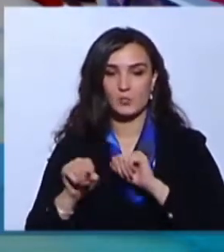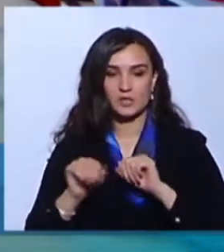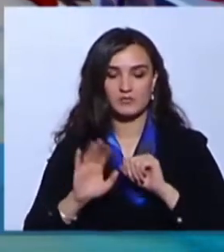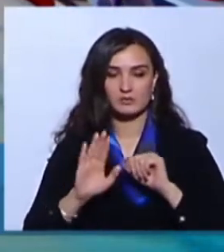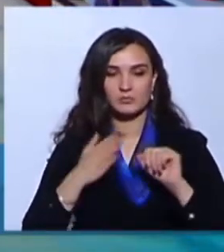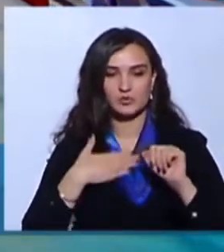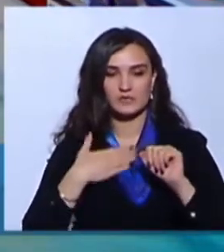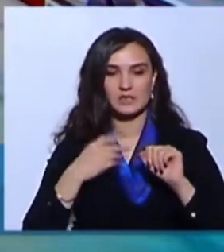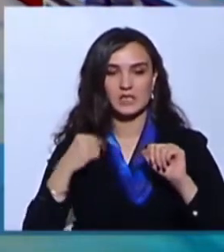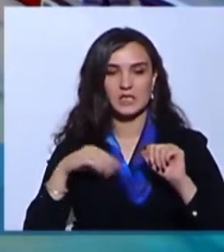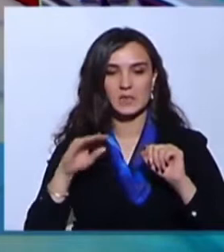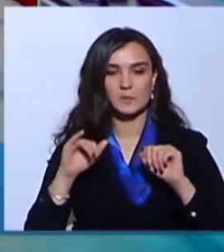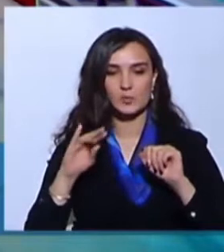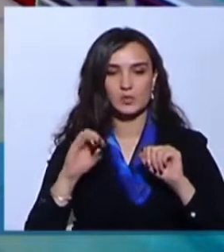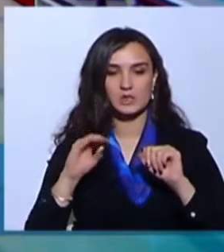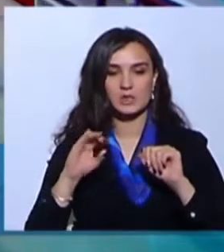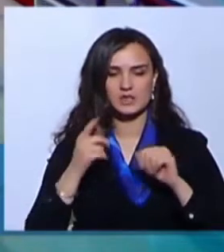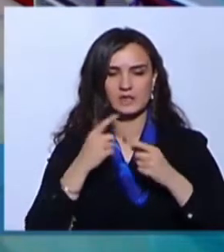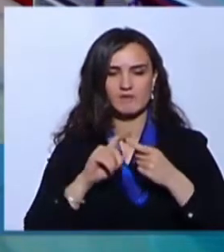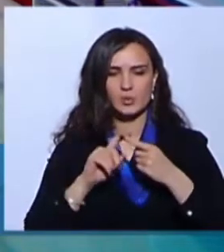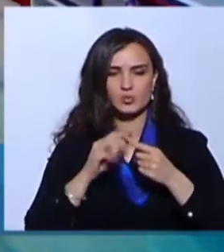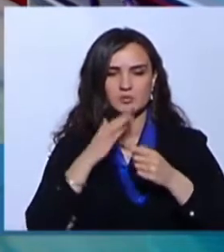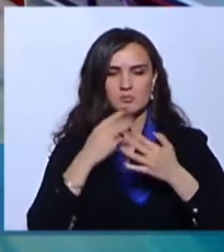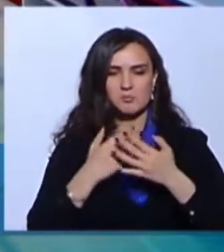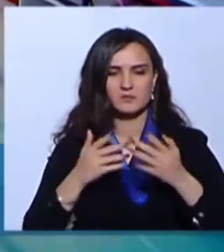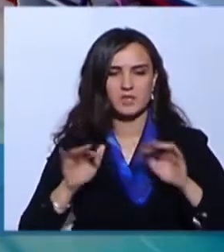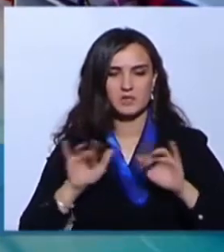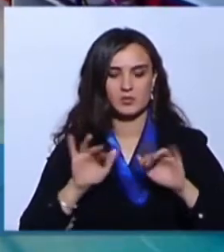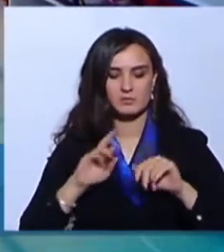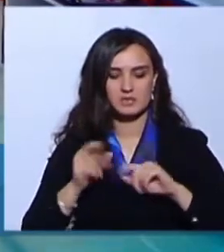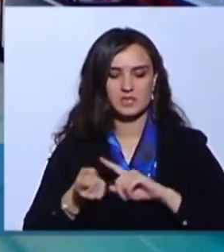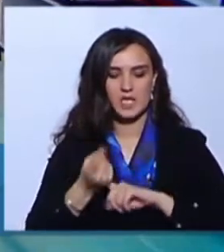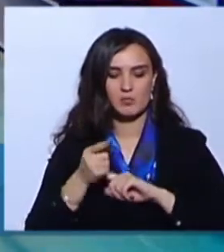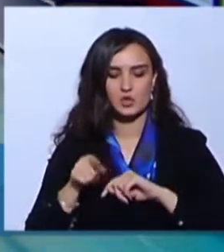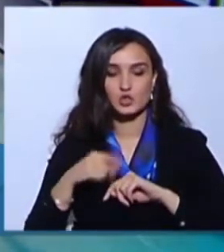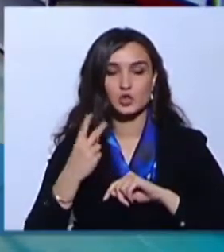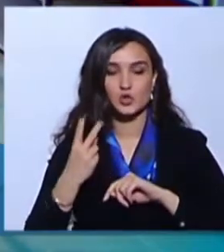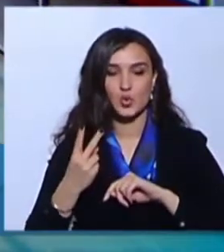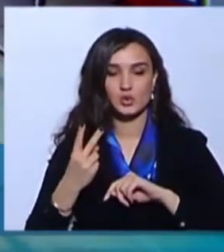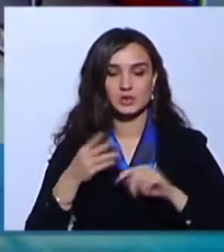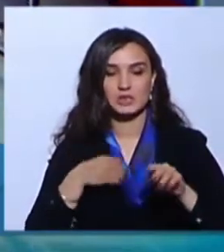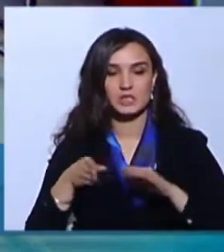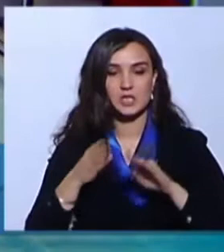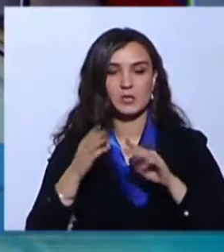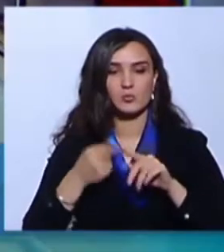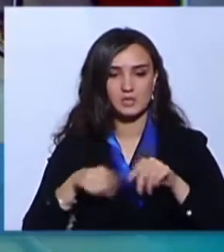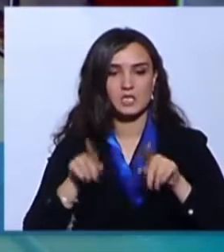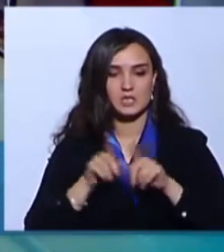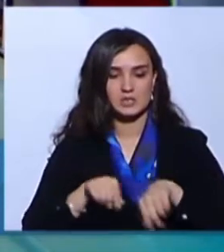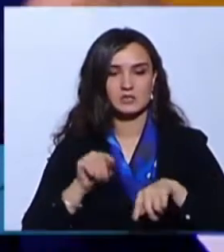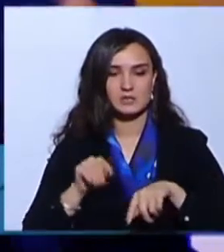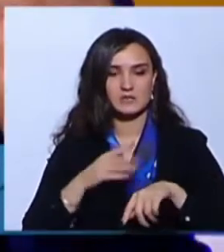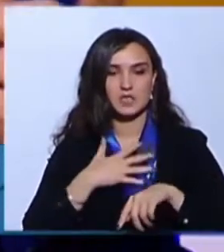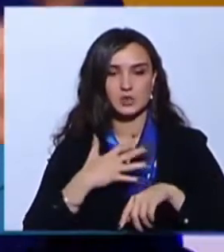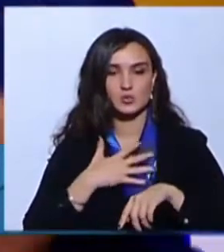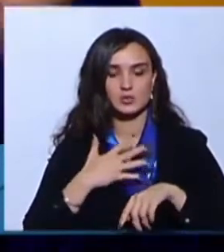მოწინააღმდეგეა ჩვენი იმუნური სისტემა, ვირუსი ათასნაირ მოქმედებას იწყებს და აღმოაჩინეს ორი გზა, რომელიც ასევე მოქმედებს